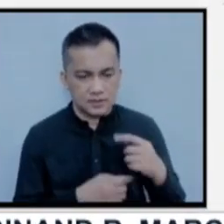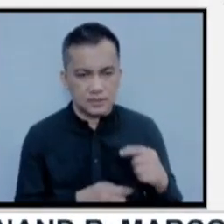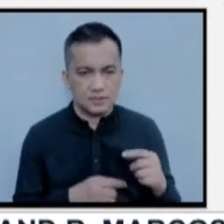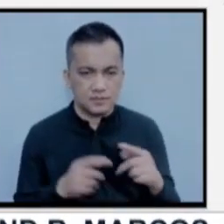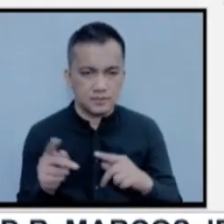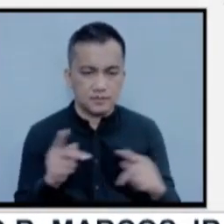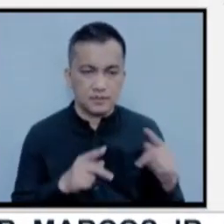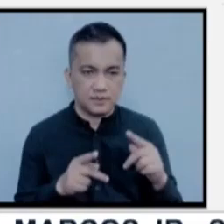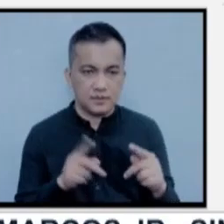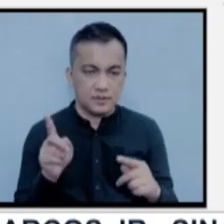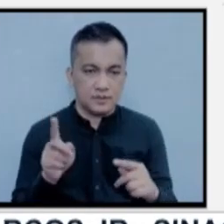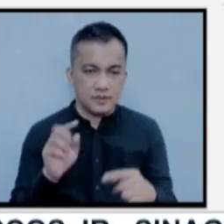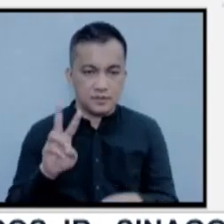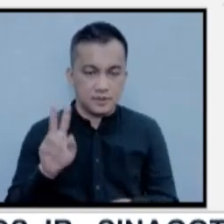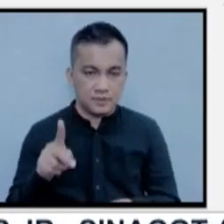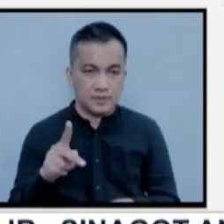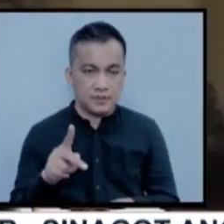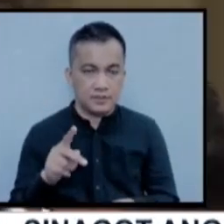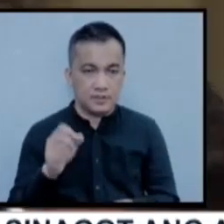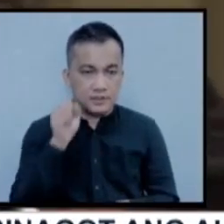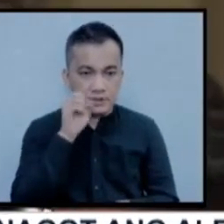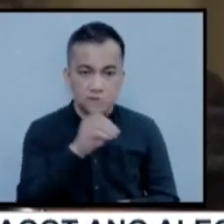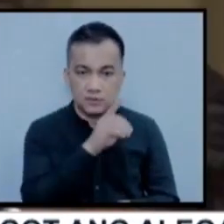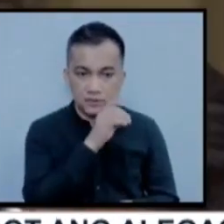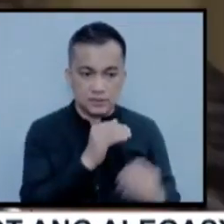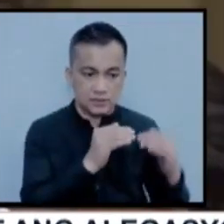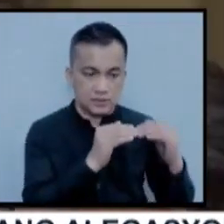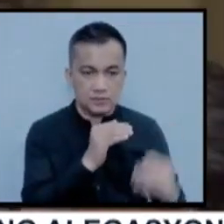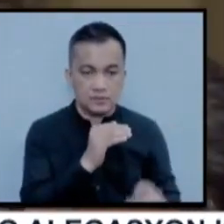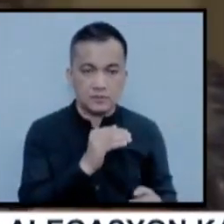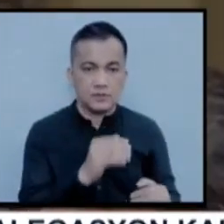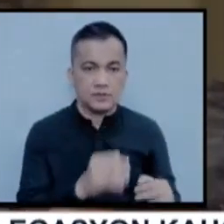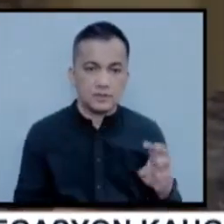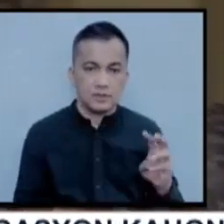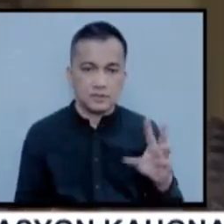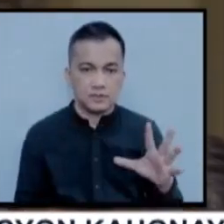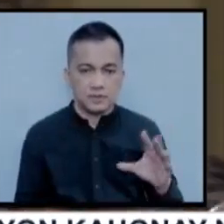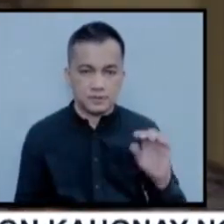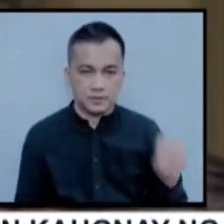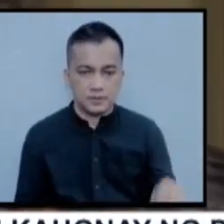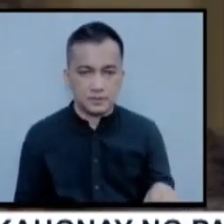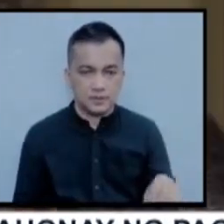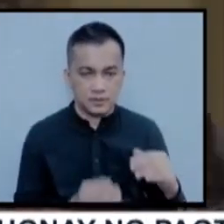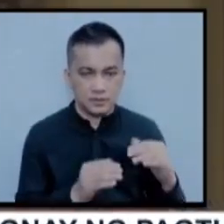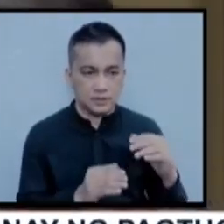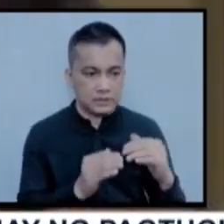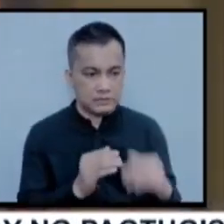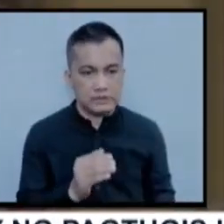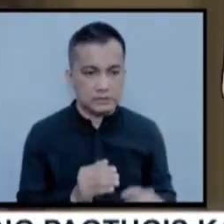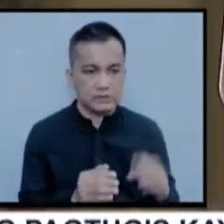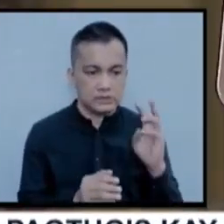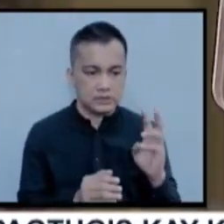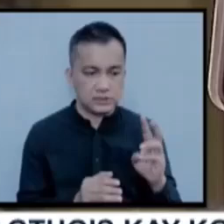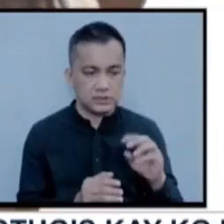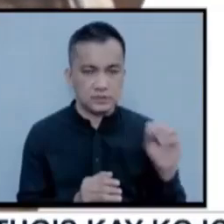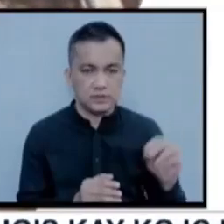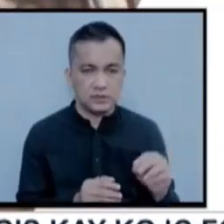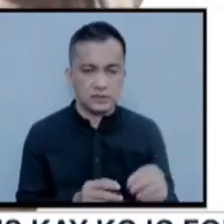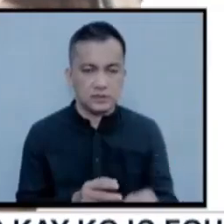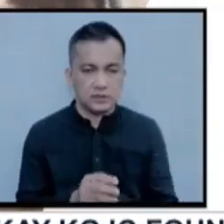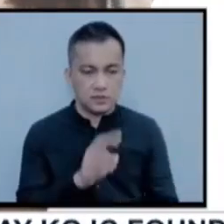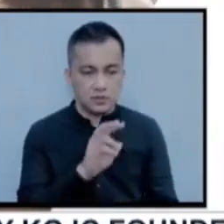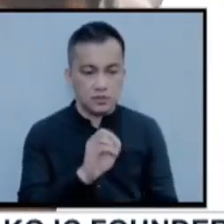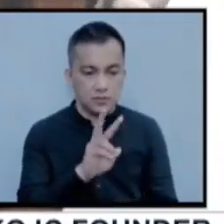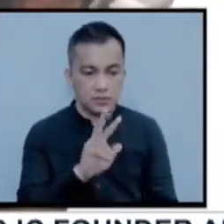ratings ni Vice President Sarah Duterte na naitala sa 65% at 60% wala pang pahayag ang ovp ukol dito